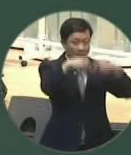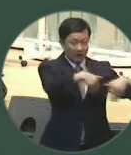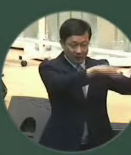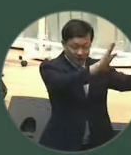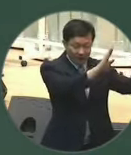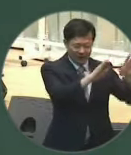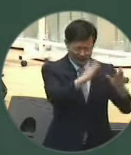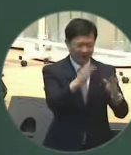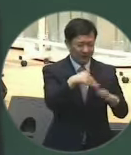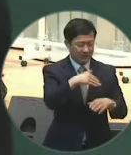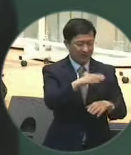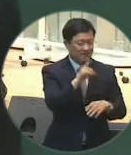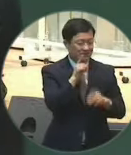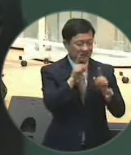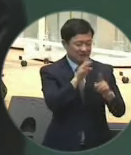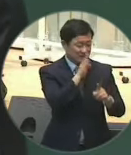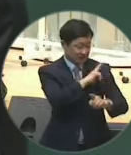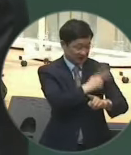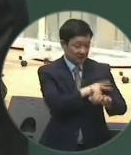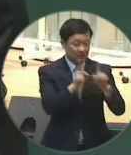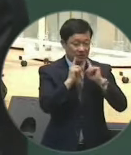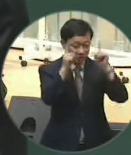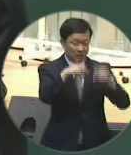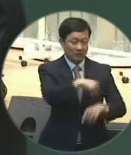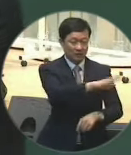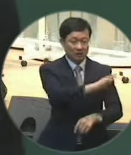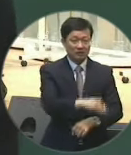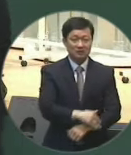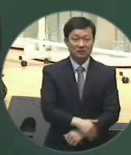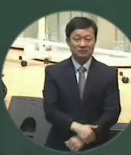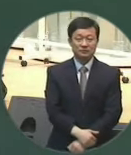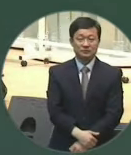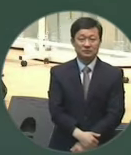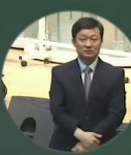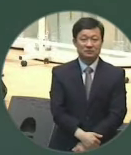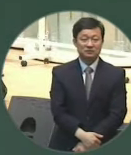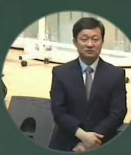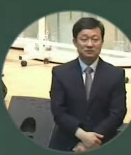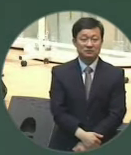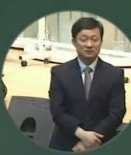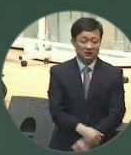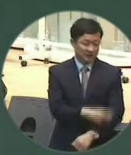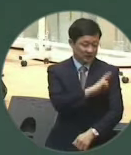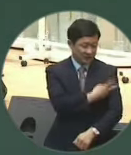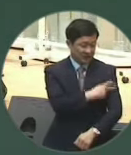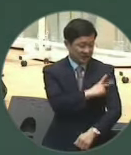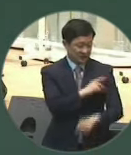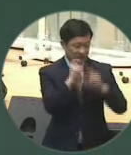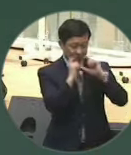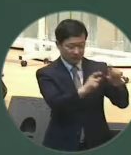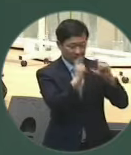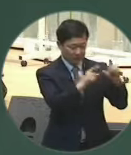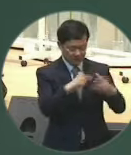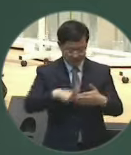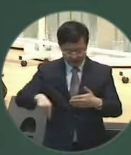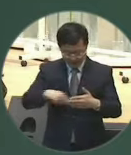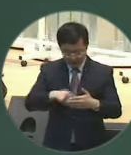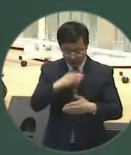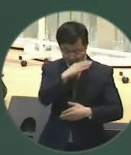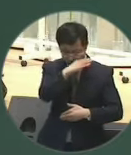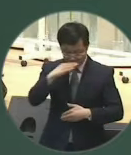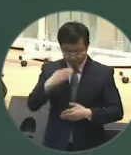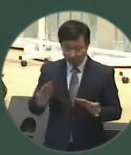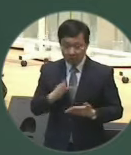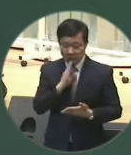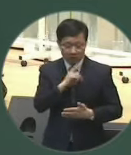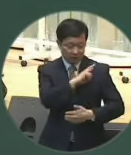The people who are of the real cults and heresies, they should end up in hell. 그 사람들 보고 이단이라고 말을 해서 주의시킨 사람들 옳은 일